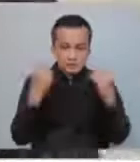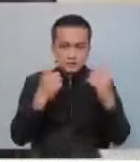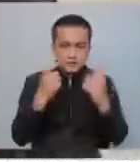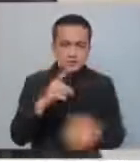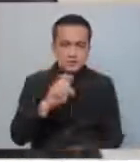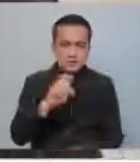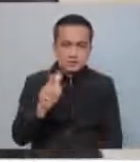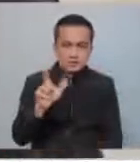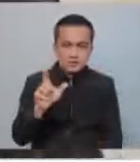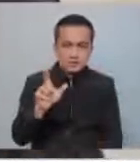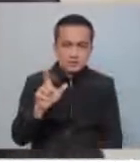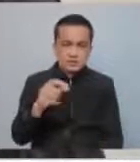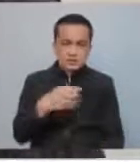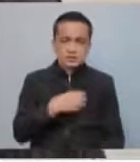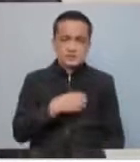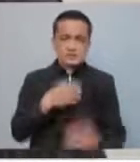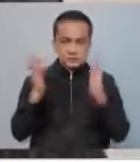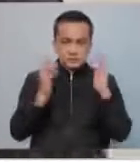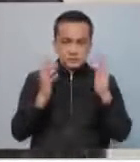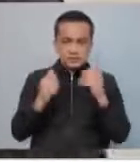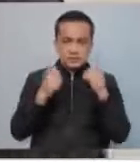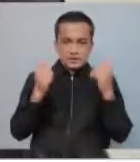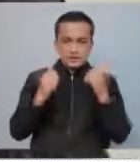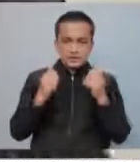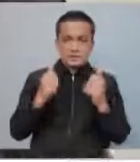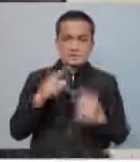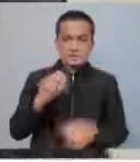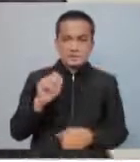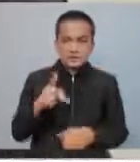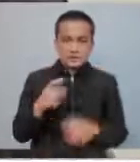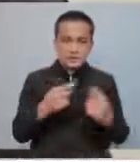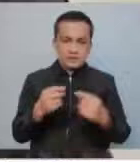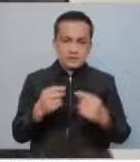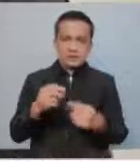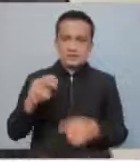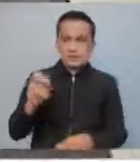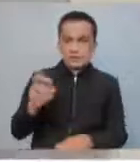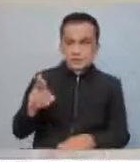Service Anniversary ng PNP na ginawa sa National Capital Region Police